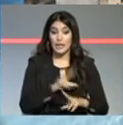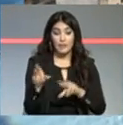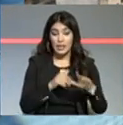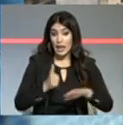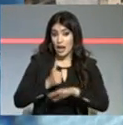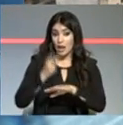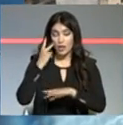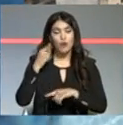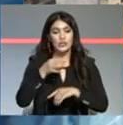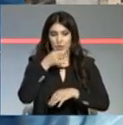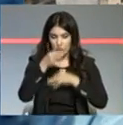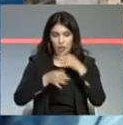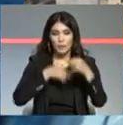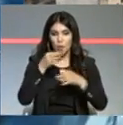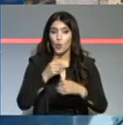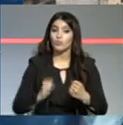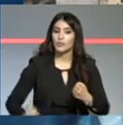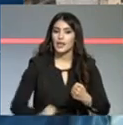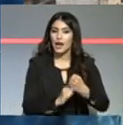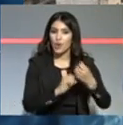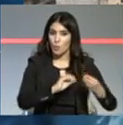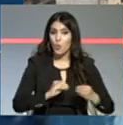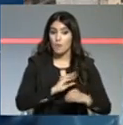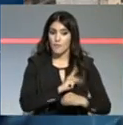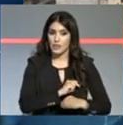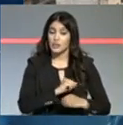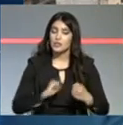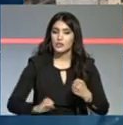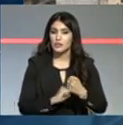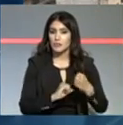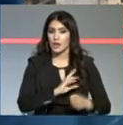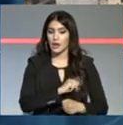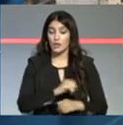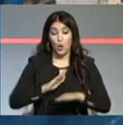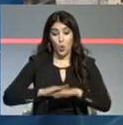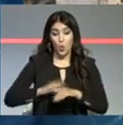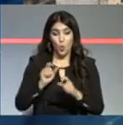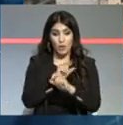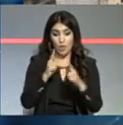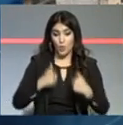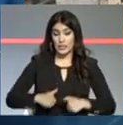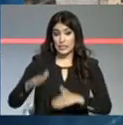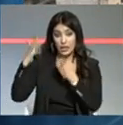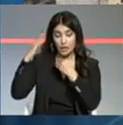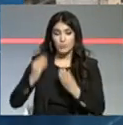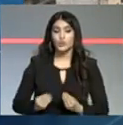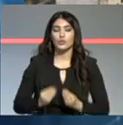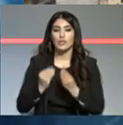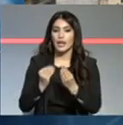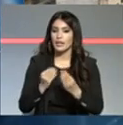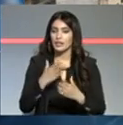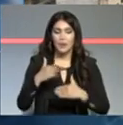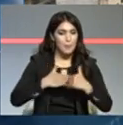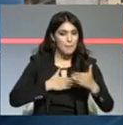القضيه الاردنيه بعنايه خاصه والتعليمات كانت الحالي وزاره الخارجيه التي تخرب كل طاقاتها